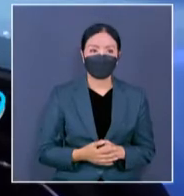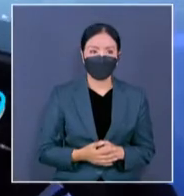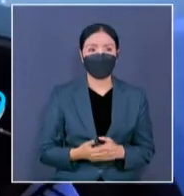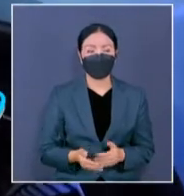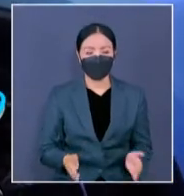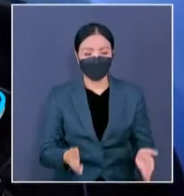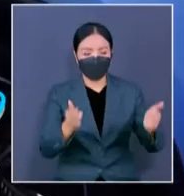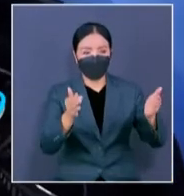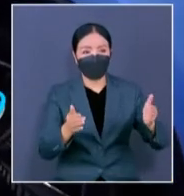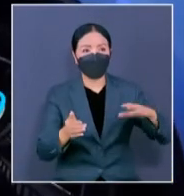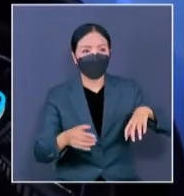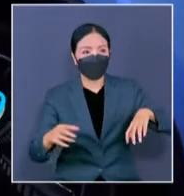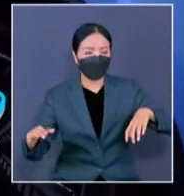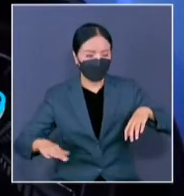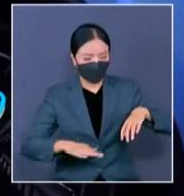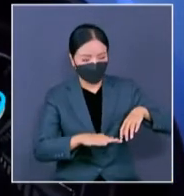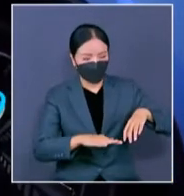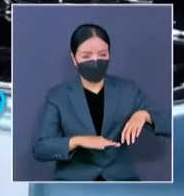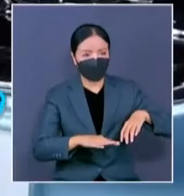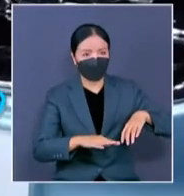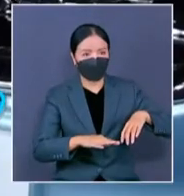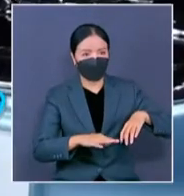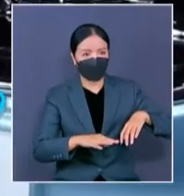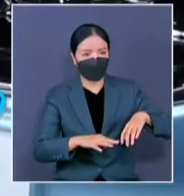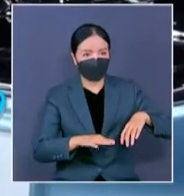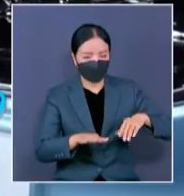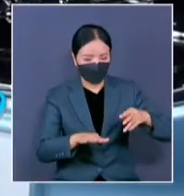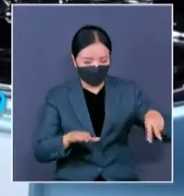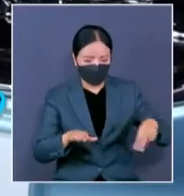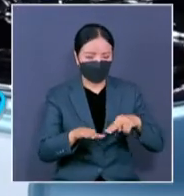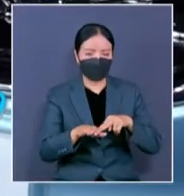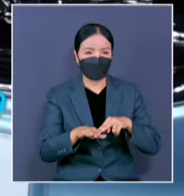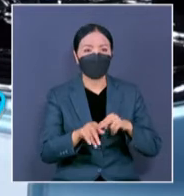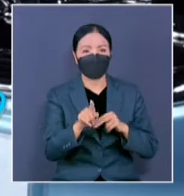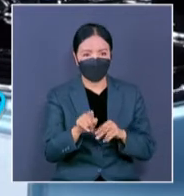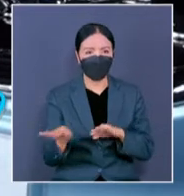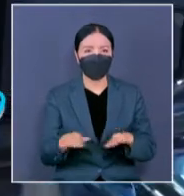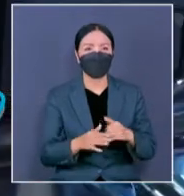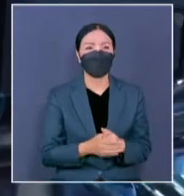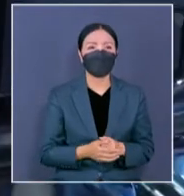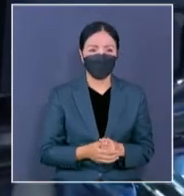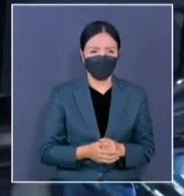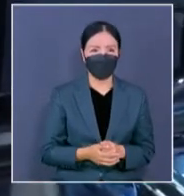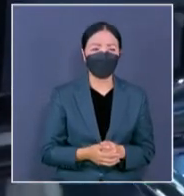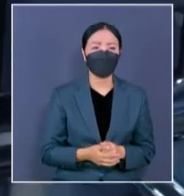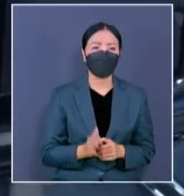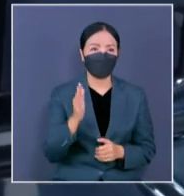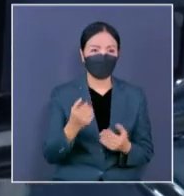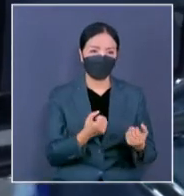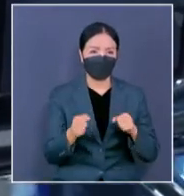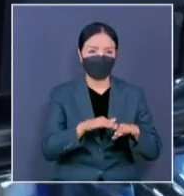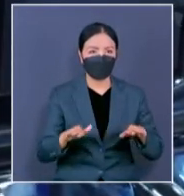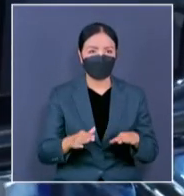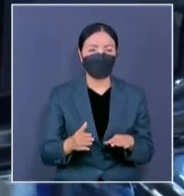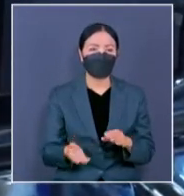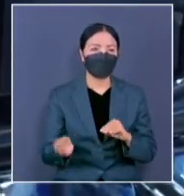ร์จไฟรถ EV ตอนนี้หลายภาคส่วนก็เตรียมขยายจุดชาร์จไฟเพิ่มขึ้นนะคะจะได้รองรับปริมาณรถที่จะเพิ่มขึ้นใน